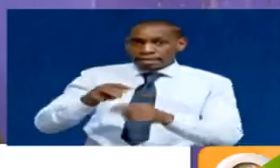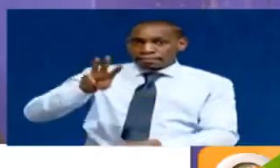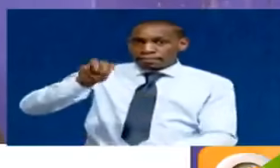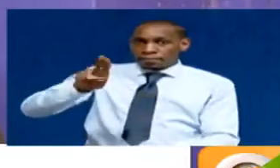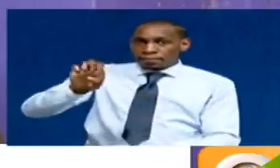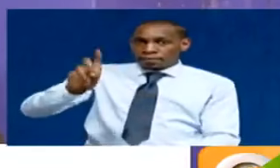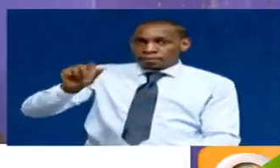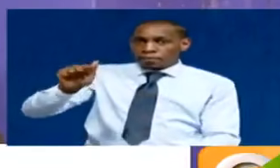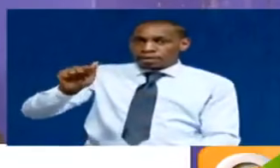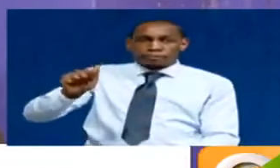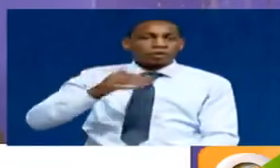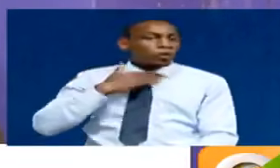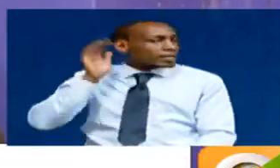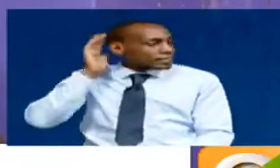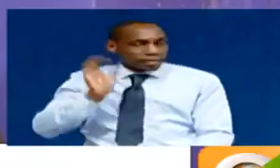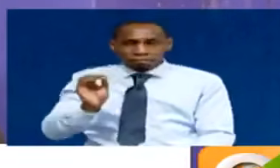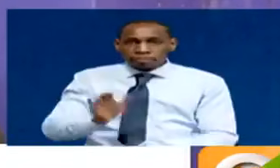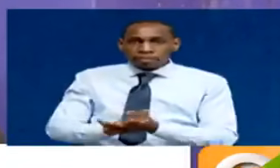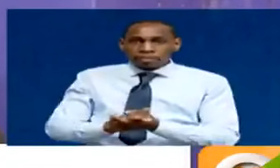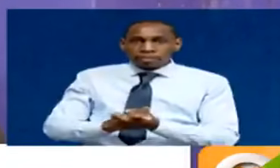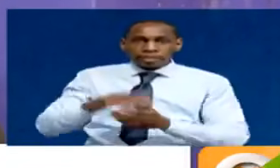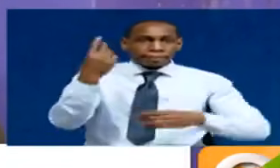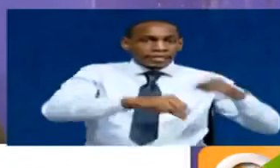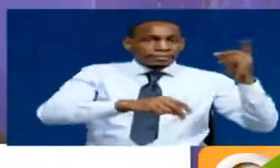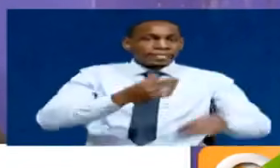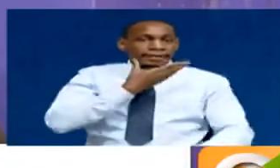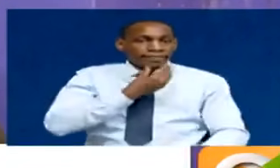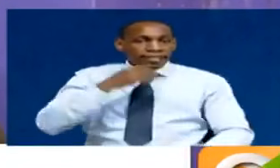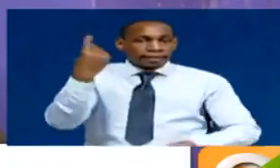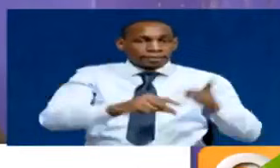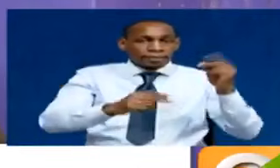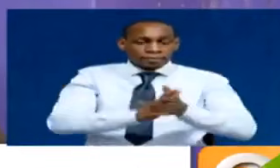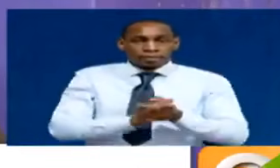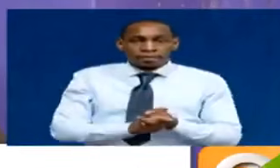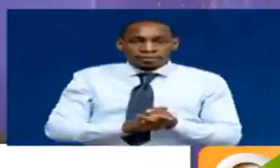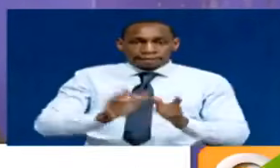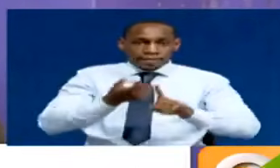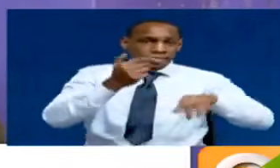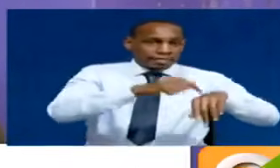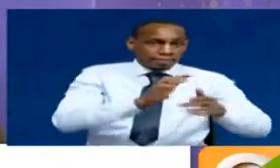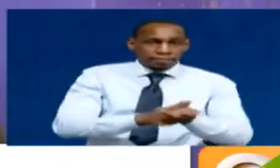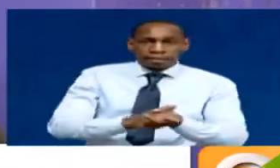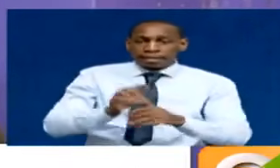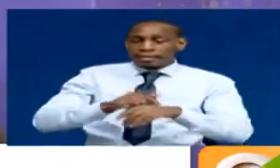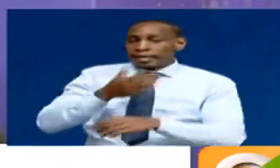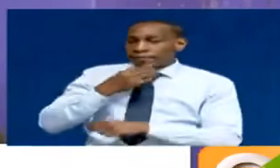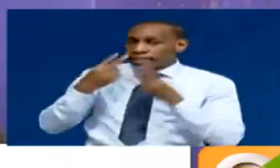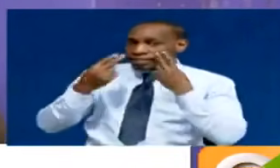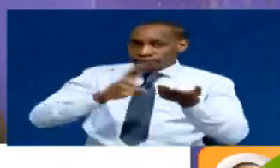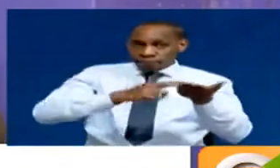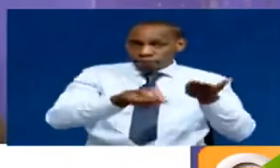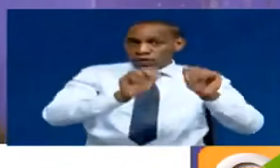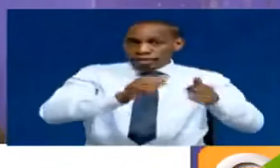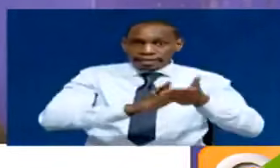Mwendo hakutaka kusikiza, akaanza kugonga mzee. Akamgonga na bunduki kwa kichwa mara ya kwanza. Mzee kuona